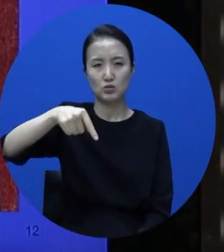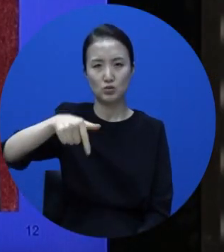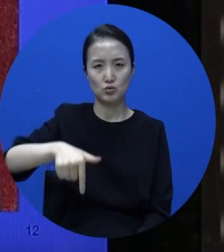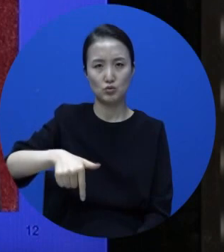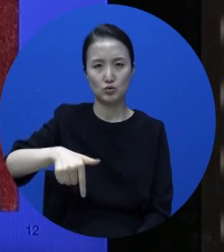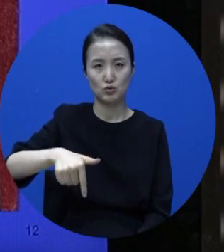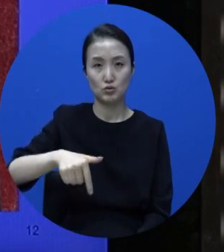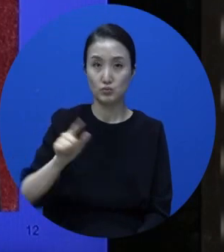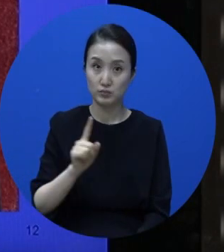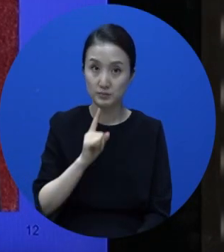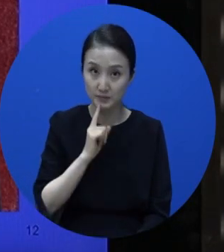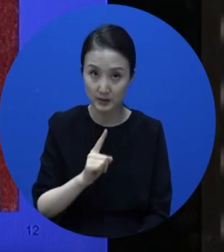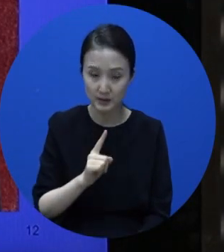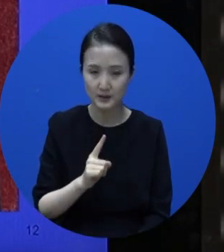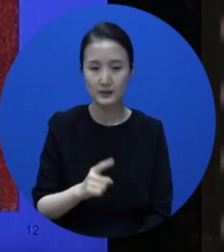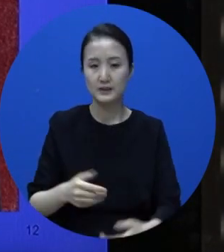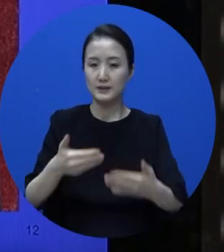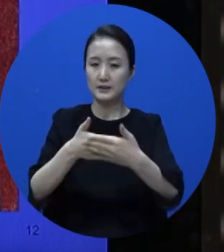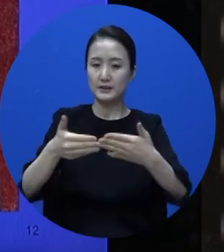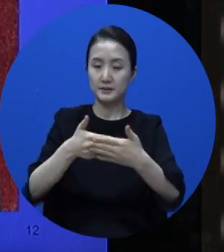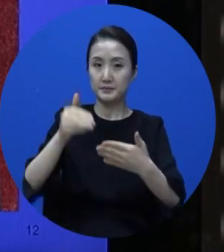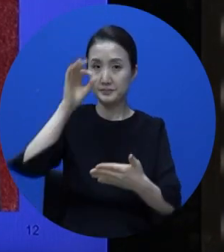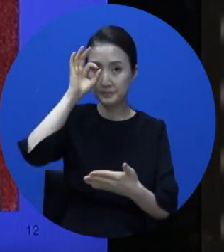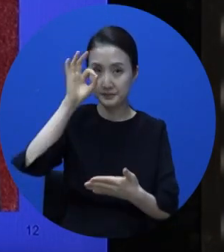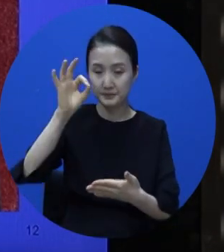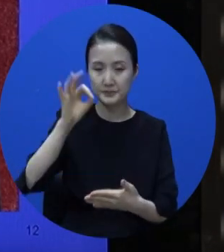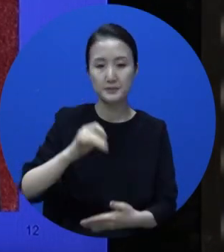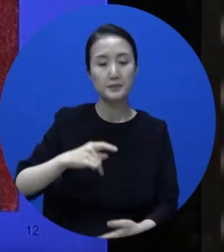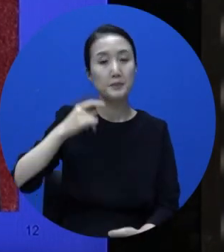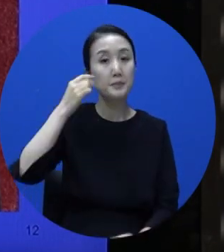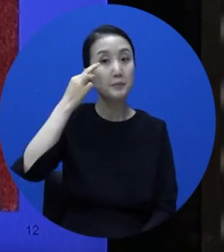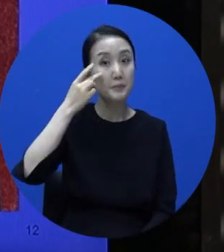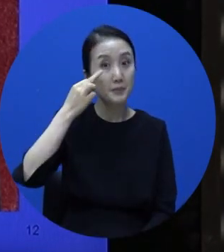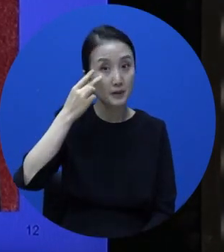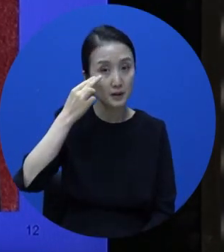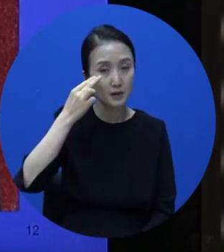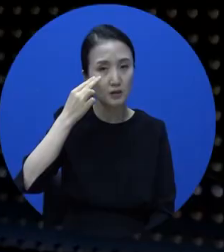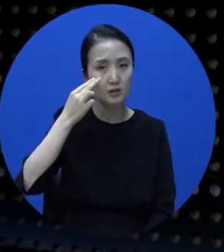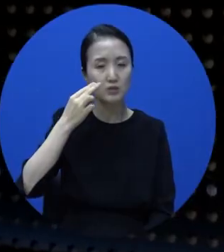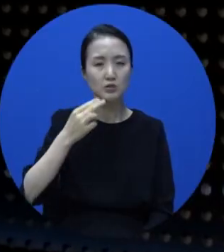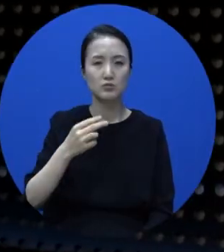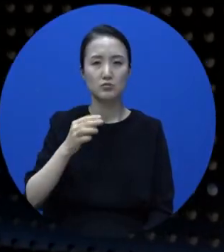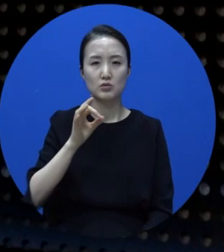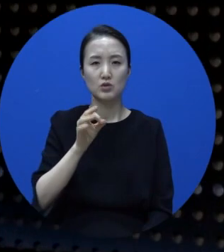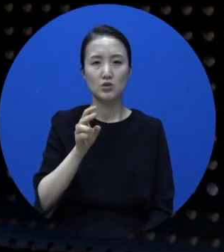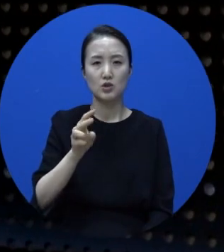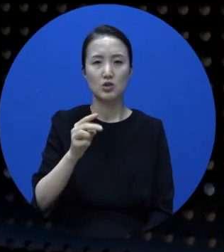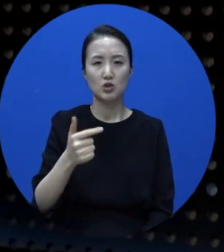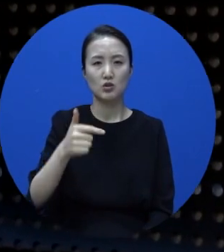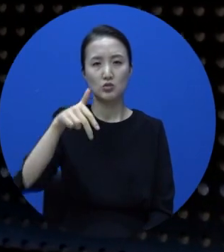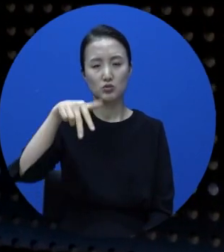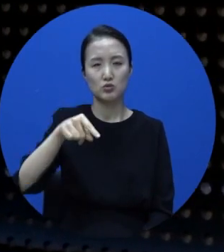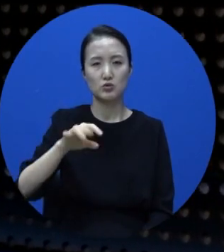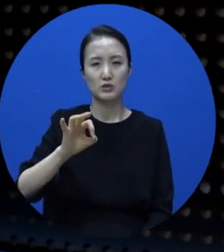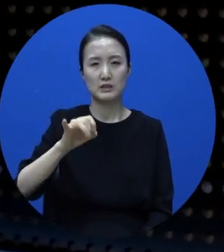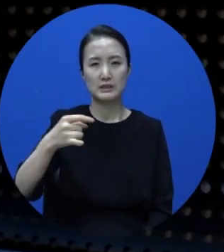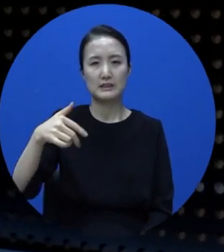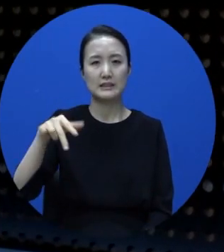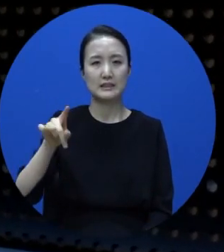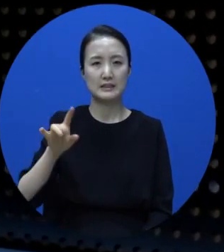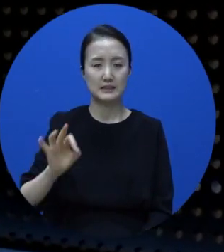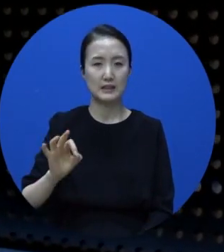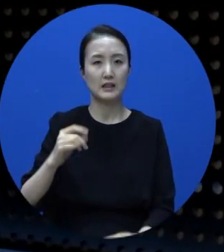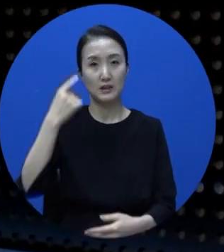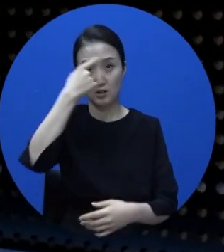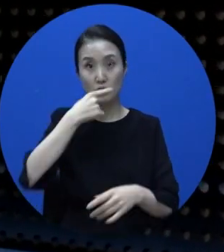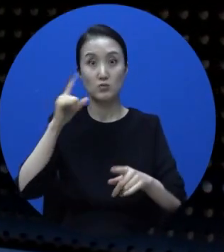새로운 파월 미 연준 의장이 줘 미 연준 의장의 기준금리 의사